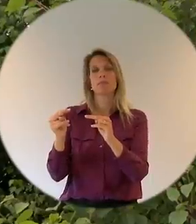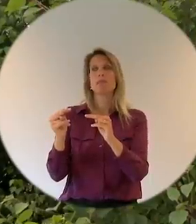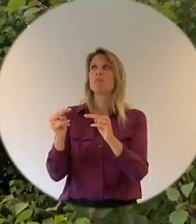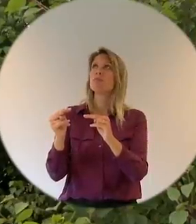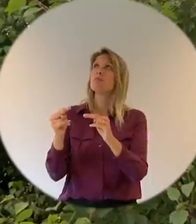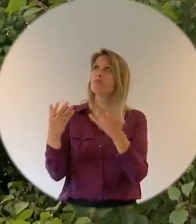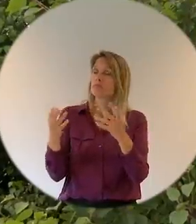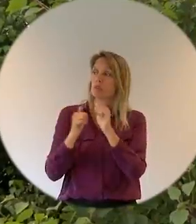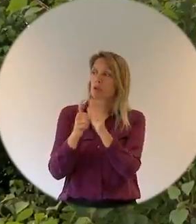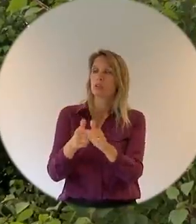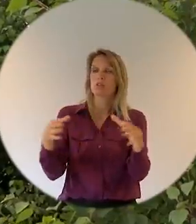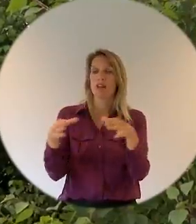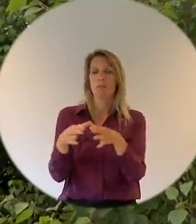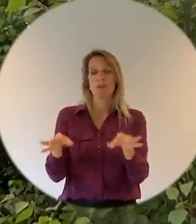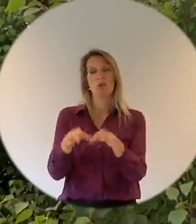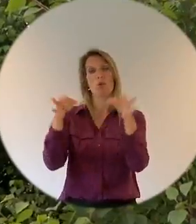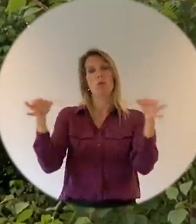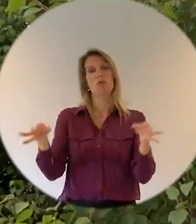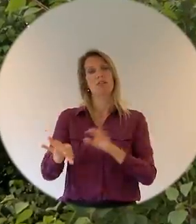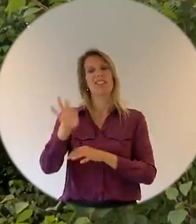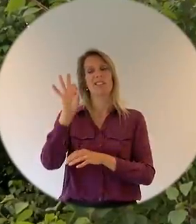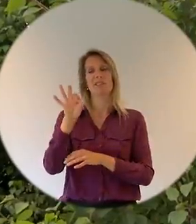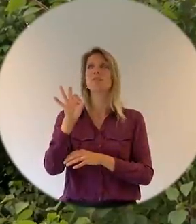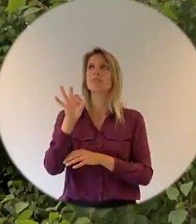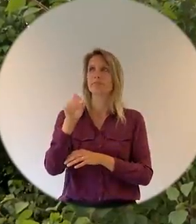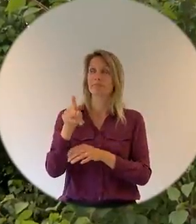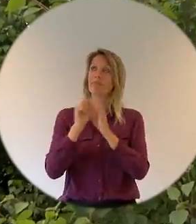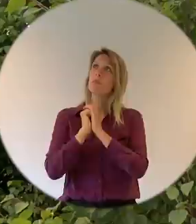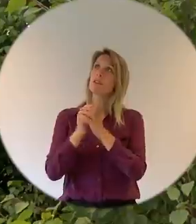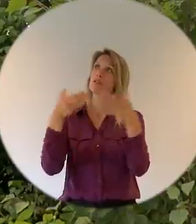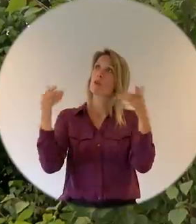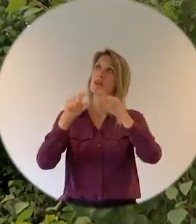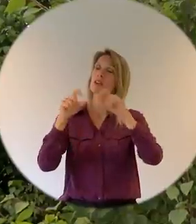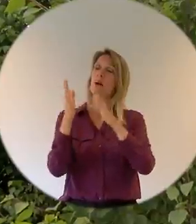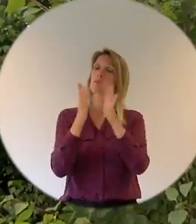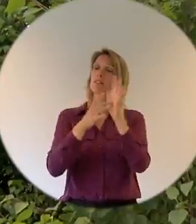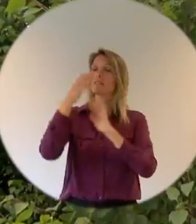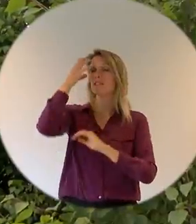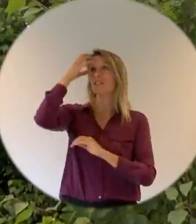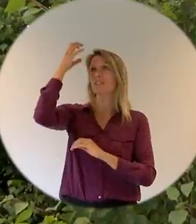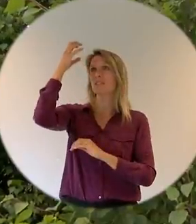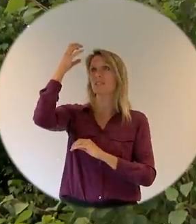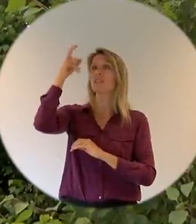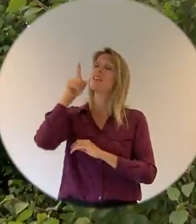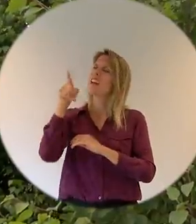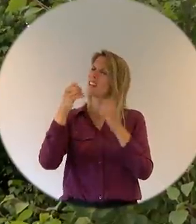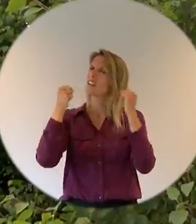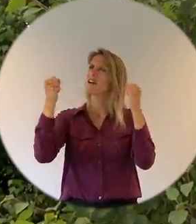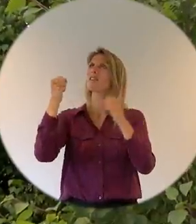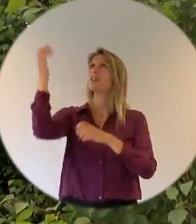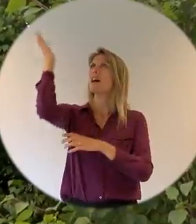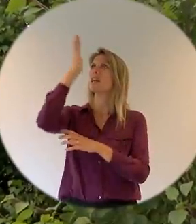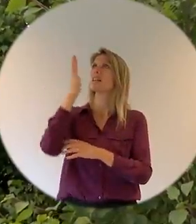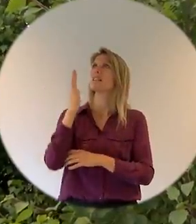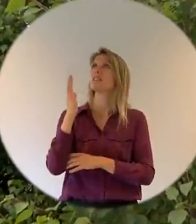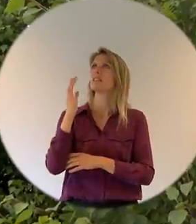een oplossing mogen vinden. Dat alles bidden we in de naam van Jezus Christus, dat alles bidden we in de kracht van de Heilige